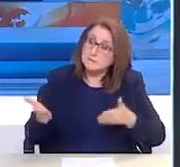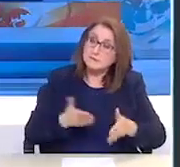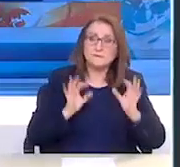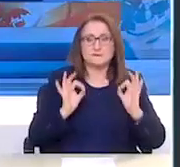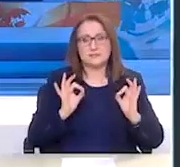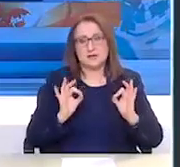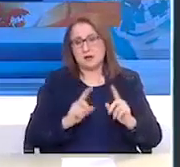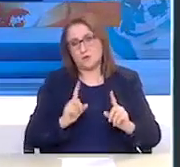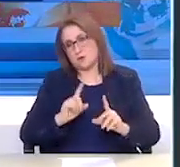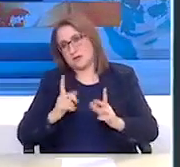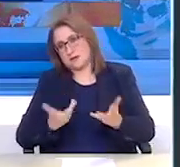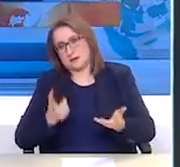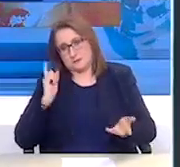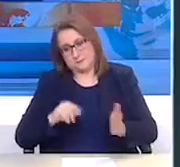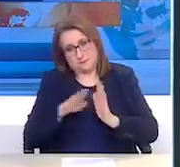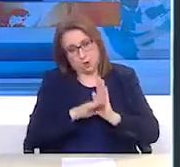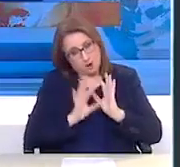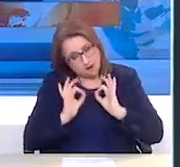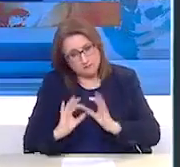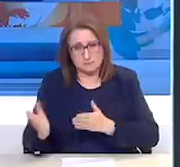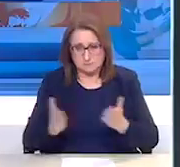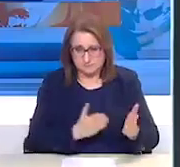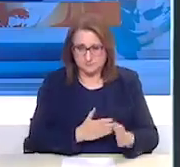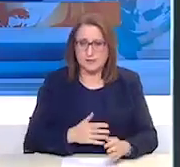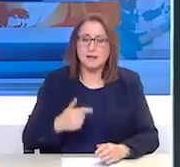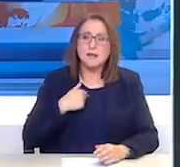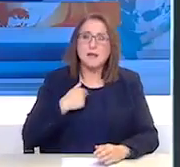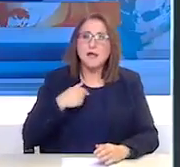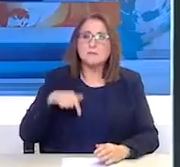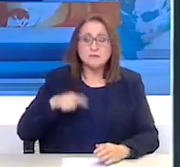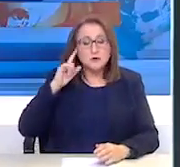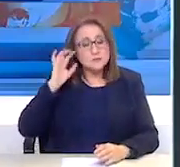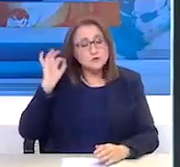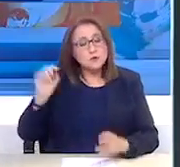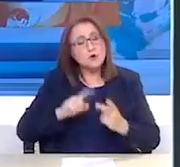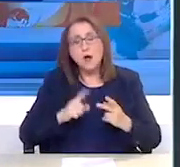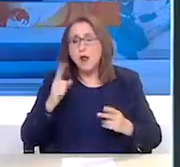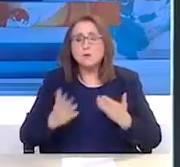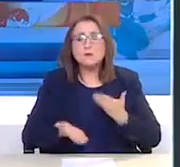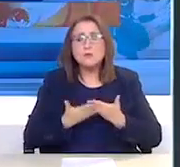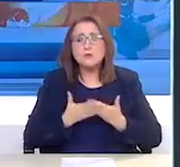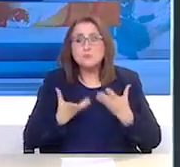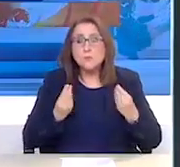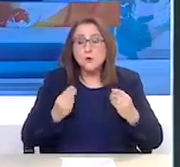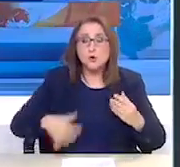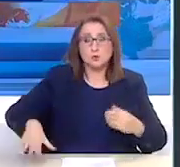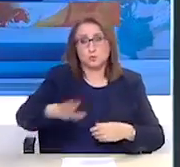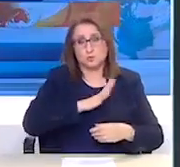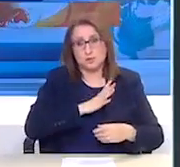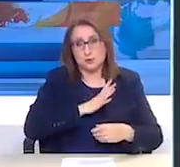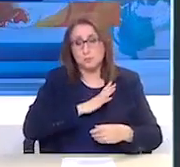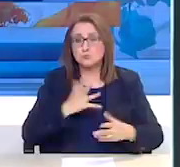που στόχο έχει να στηρίξει τους ανθρώπους μας στη δύσκολη περίοδο που διανύουμε. Σε πλήρη λειτουργία βρίσκεται από σήμερα το πρωί τηλεφωνική